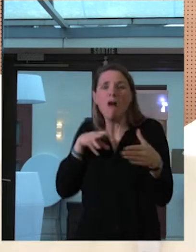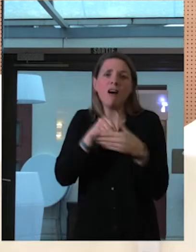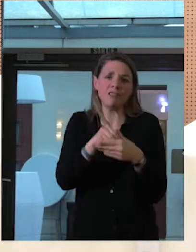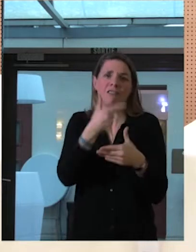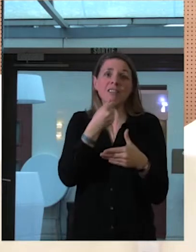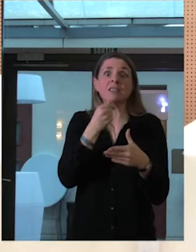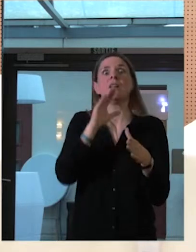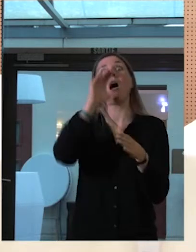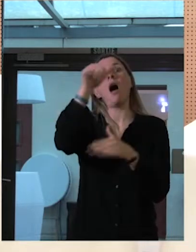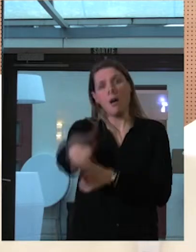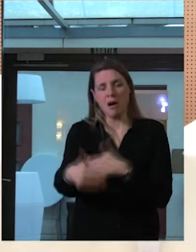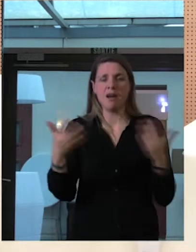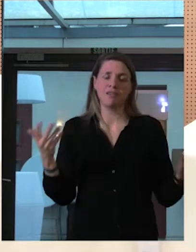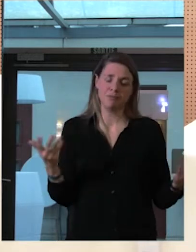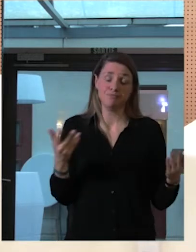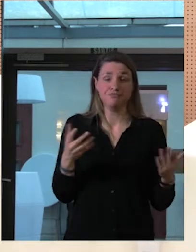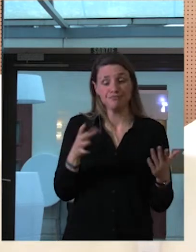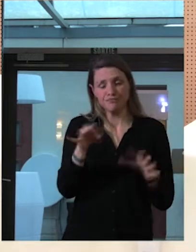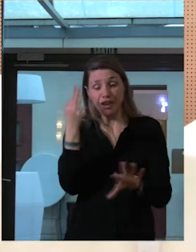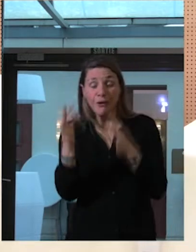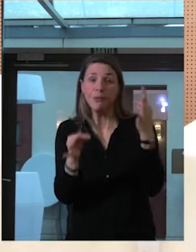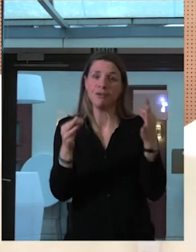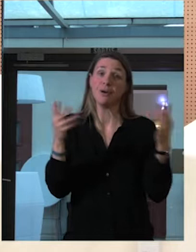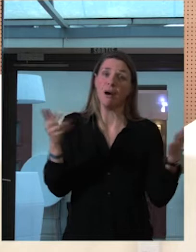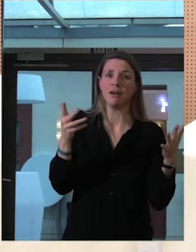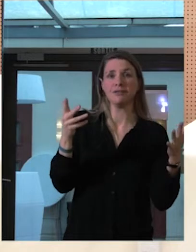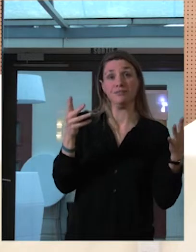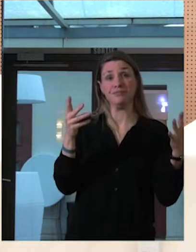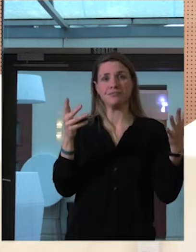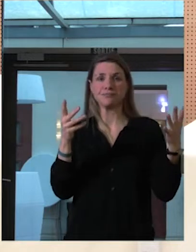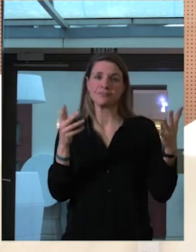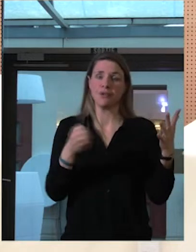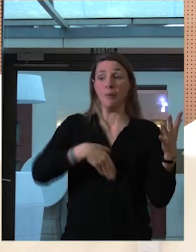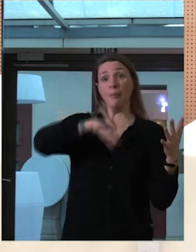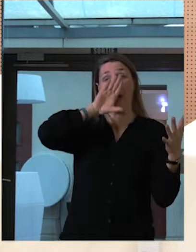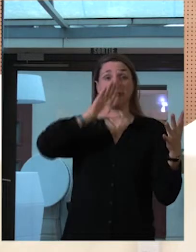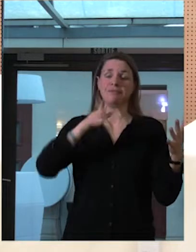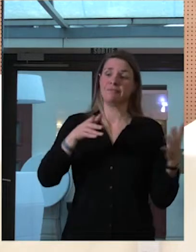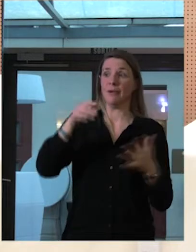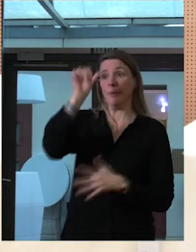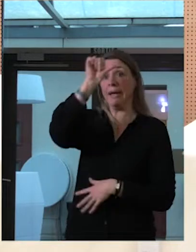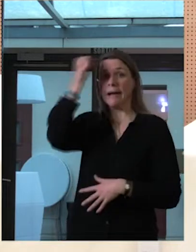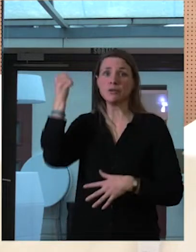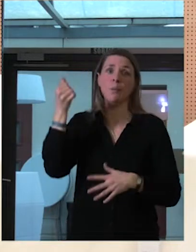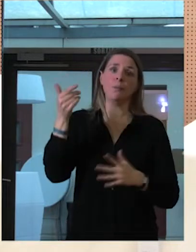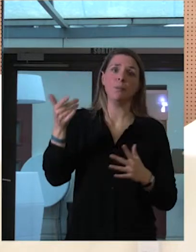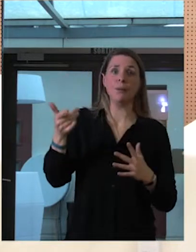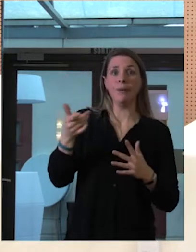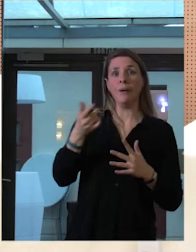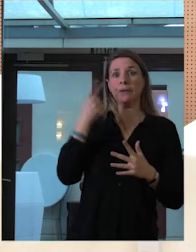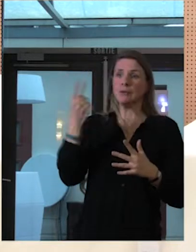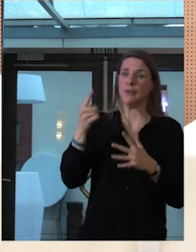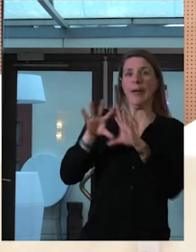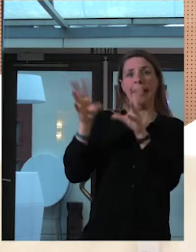C'est après que j'ai découvert, on va dire, un peu l'envers du décor, avec des garçons qui étaient tout de suite dans les équipes